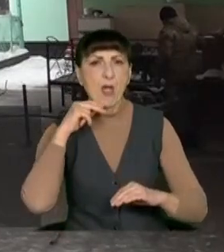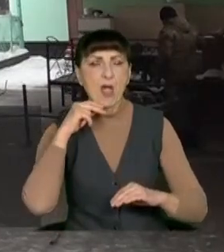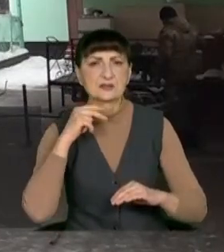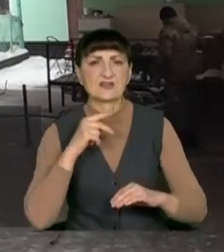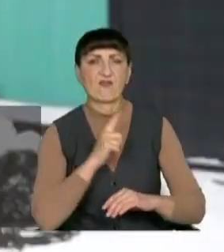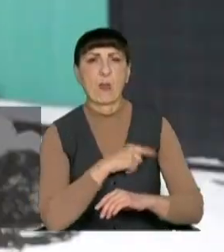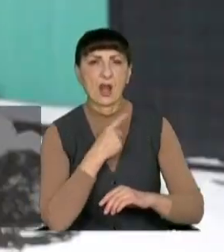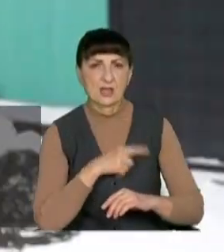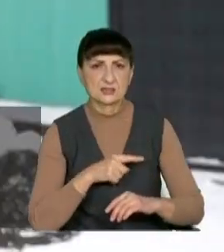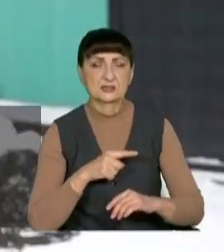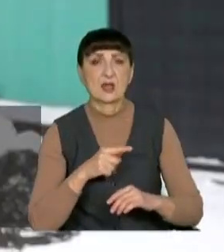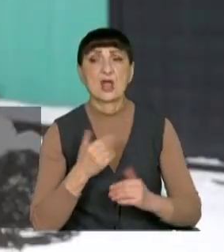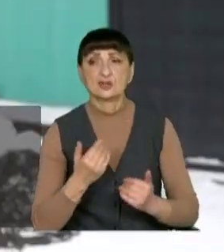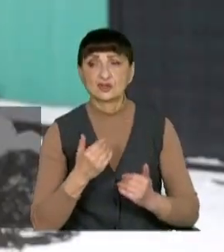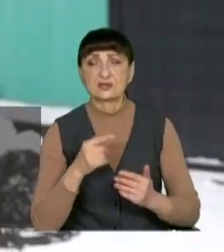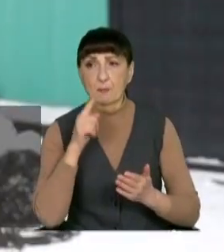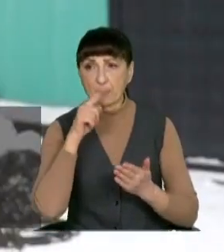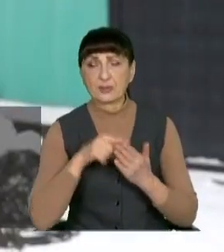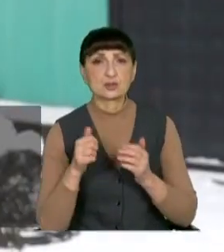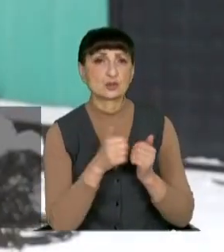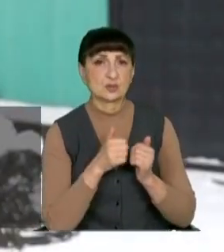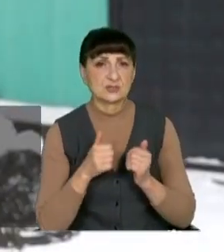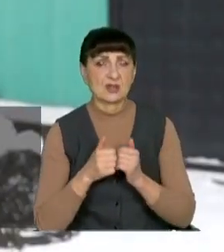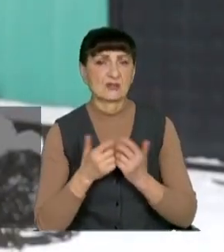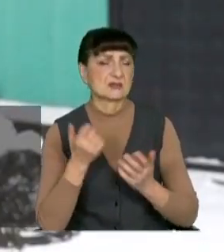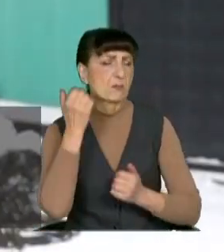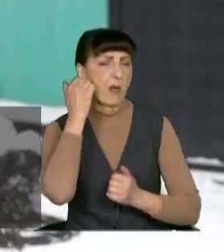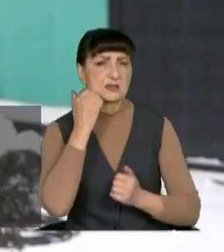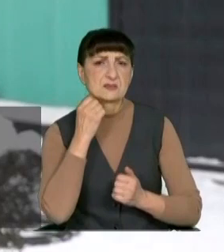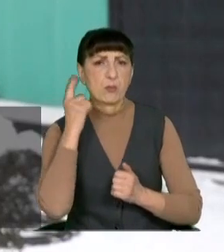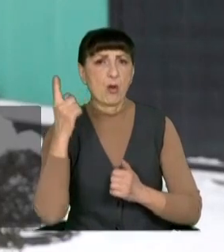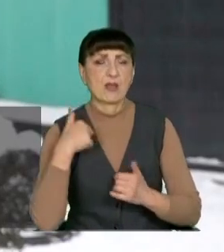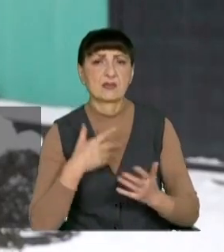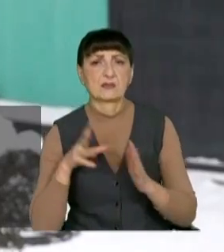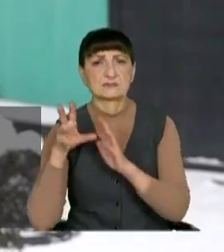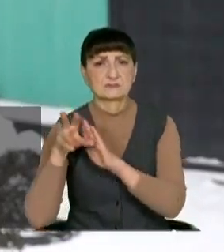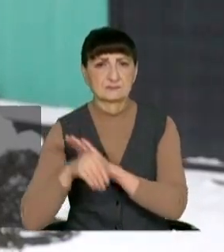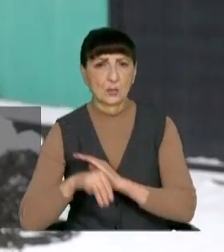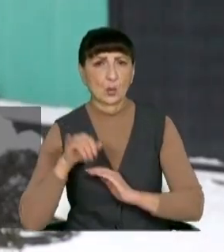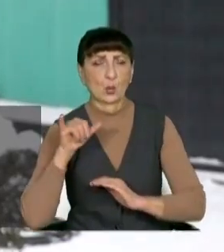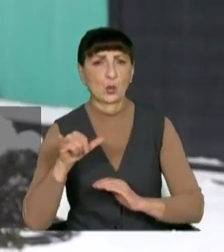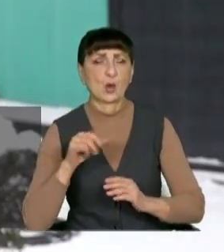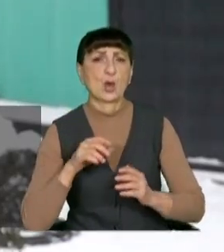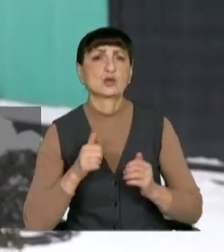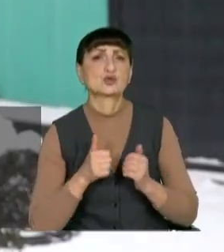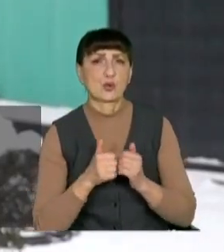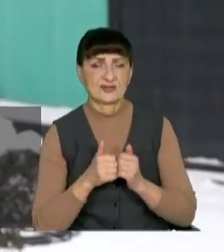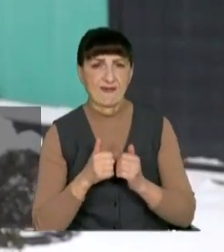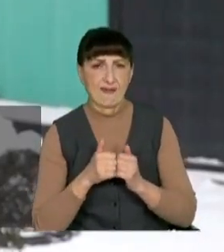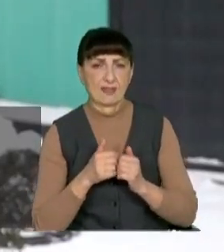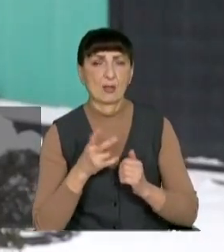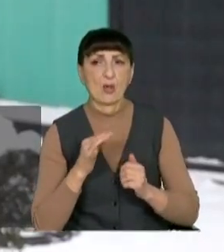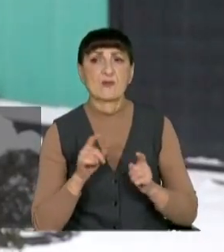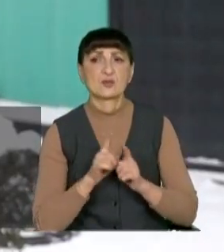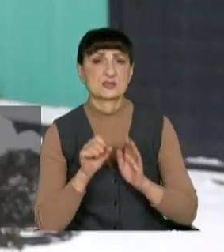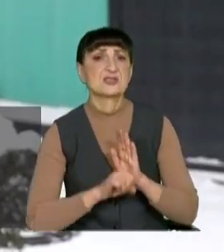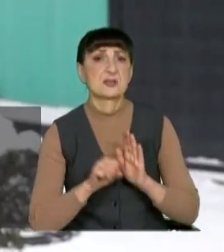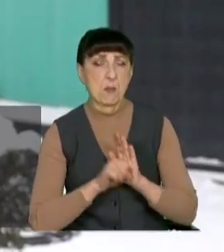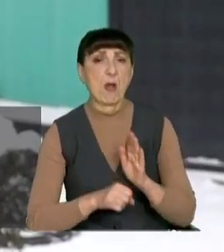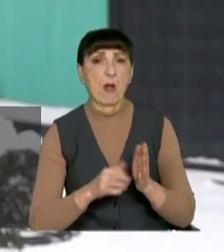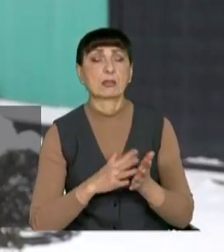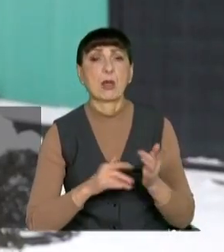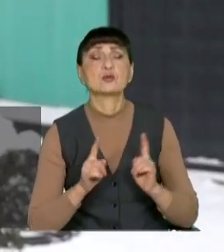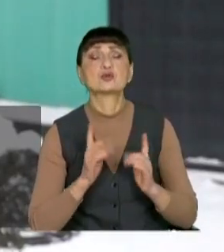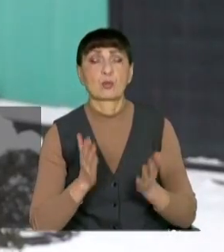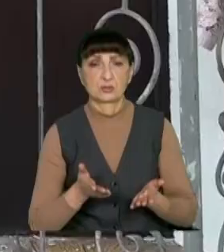и племянник. Сейчас мы в данный момент соседи, хвала Аллаху, есть. Они нас приютили, пока мы сейчас здесь живем. Ну, все равно зима на улице, не